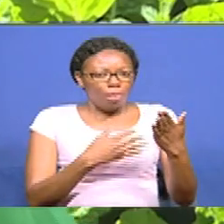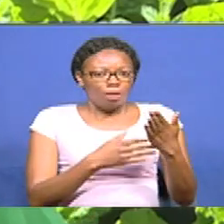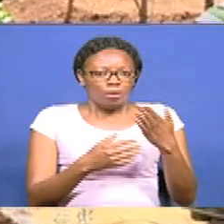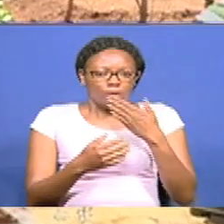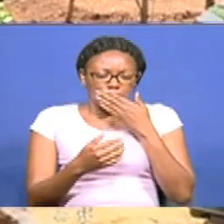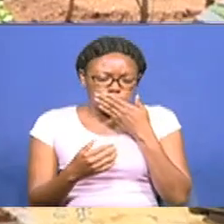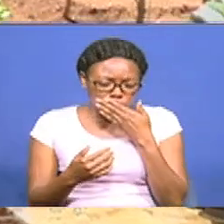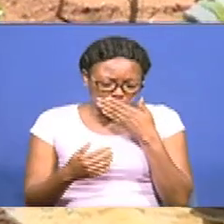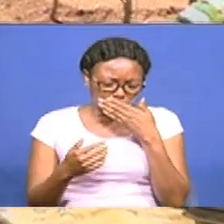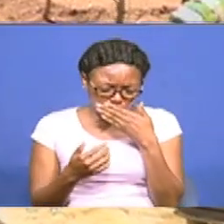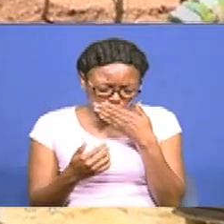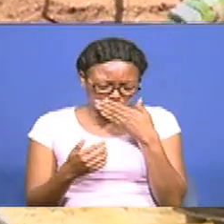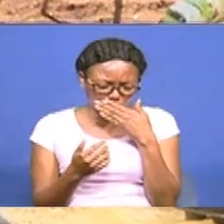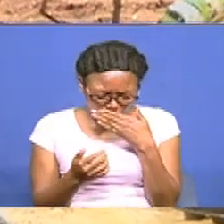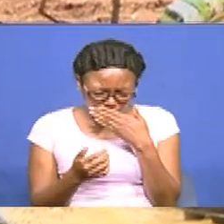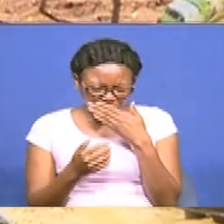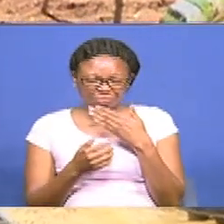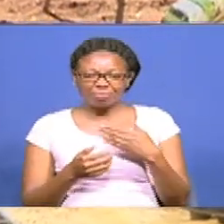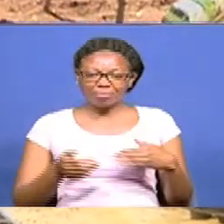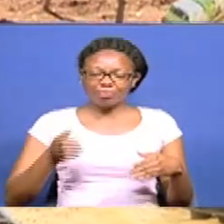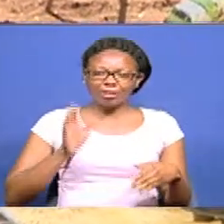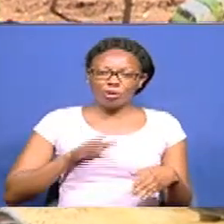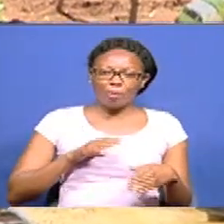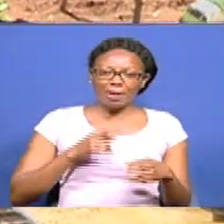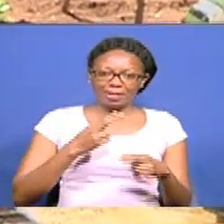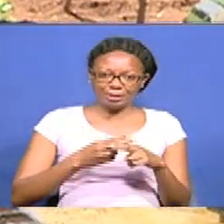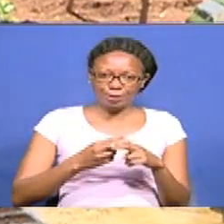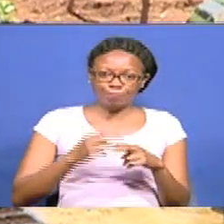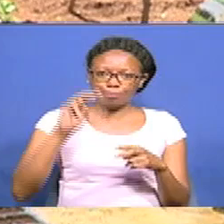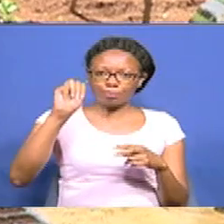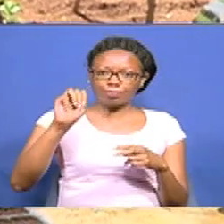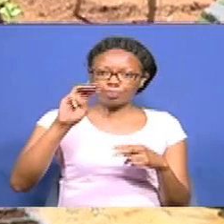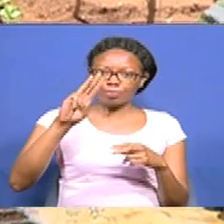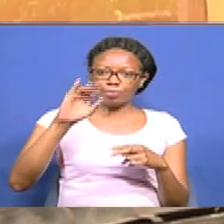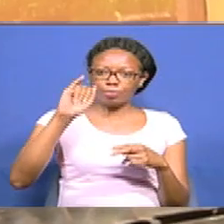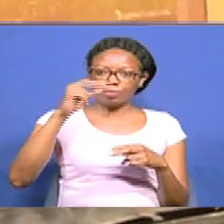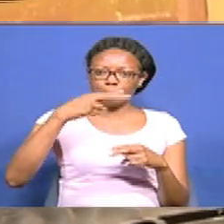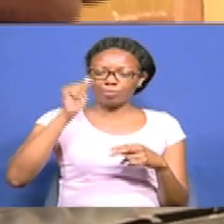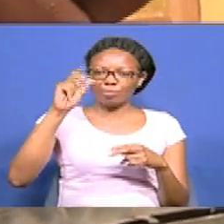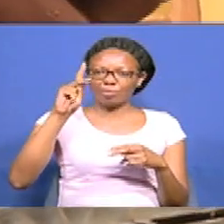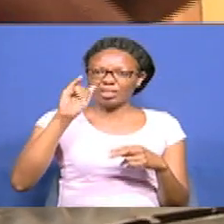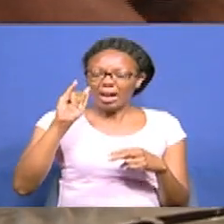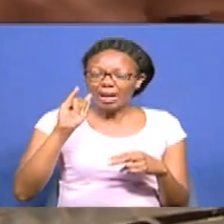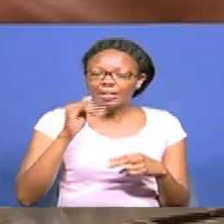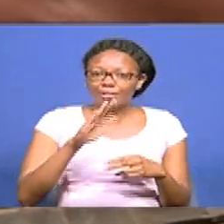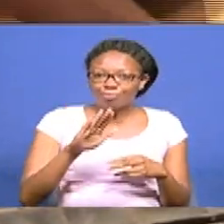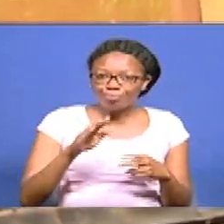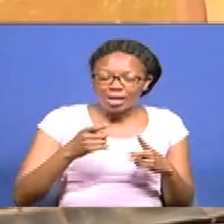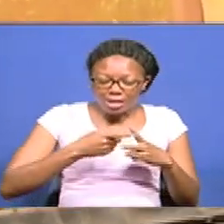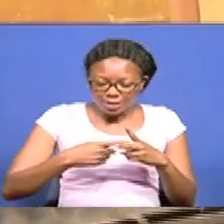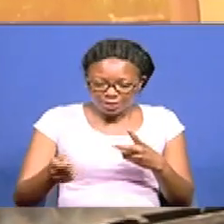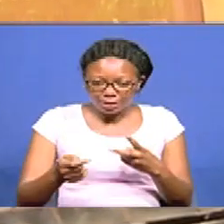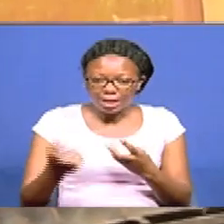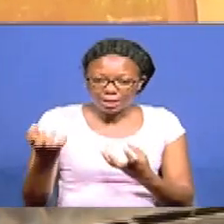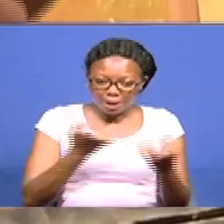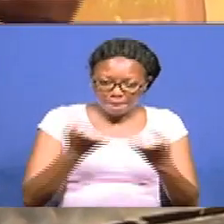hii. Bimwi Haki ni mkurugenzi wa shamba hili la Grace Rock. Naye alitueleza jinsi alivyoanzisha shamba